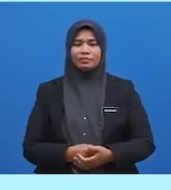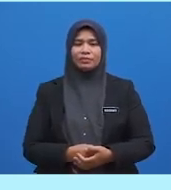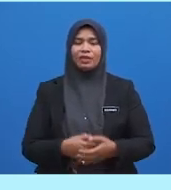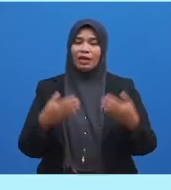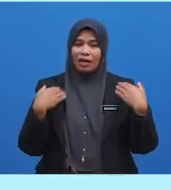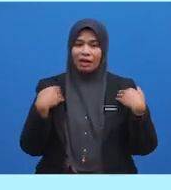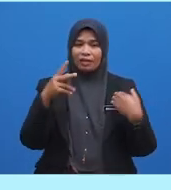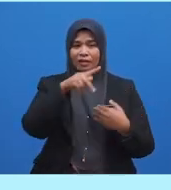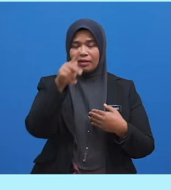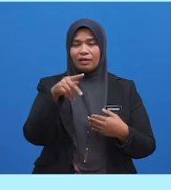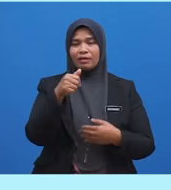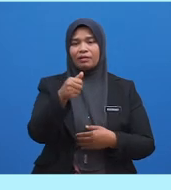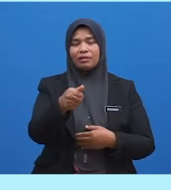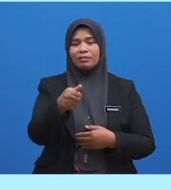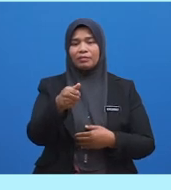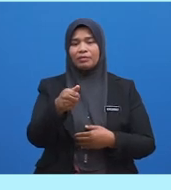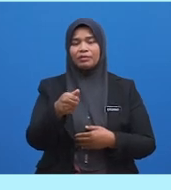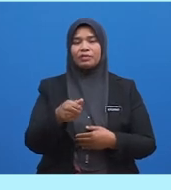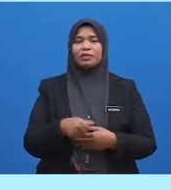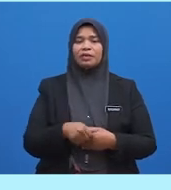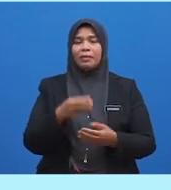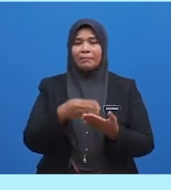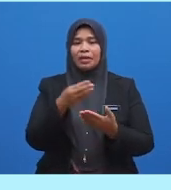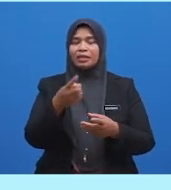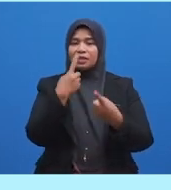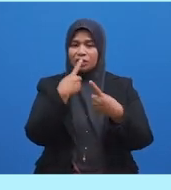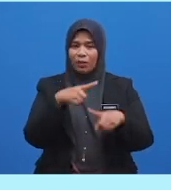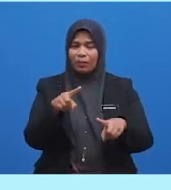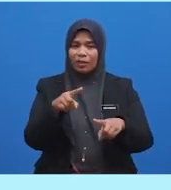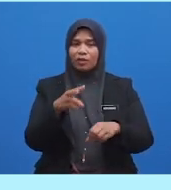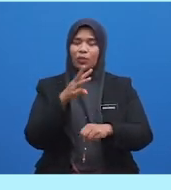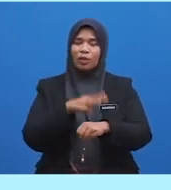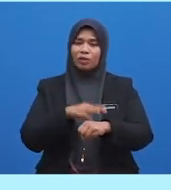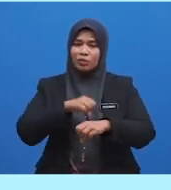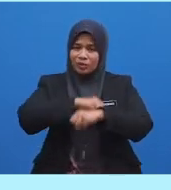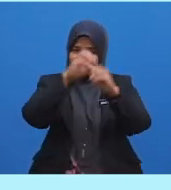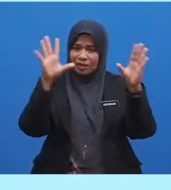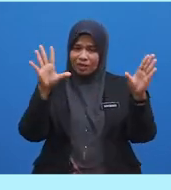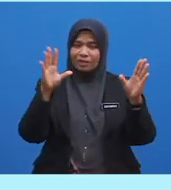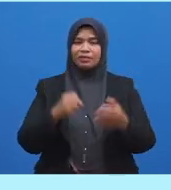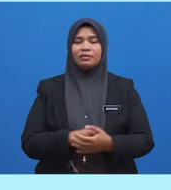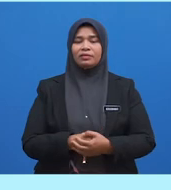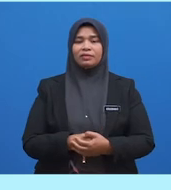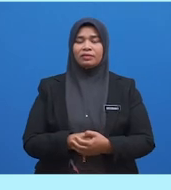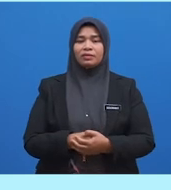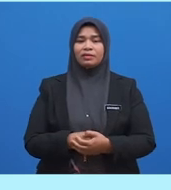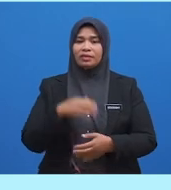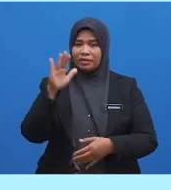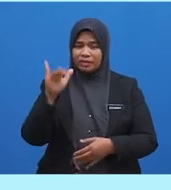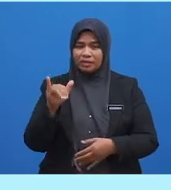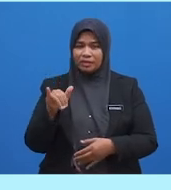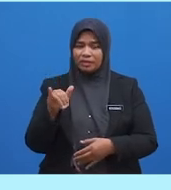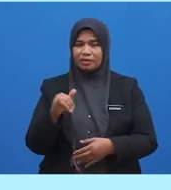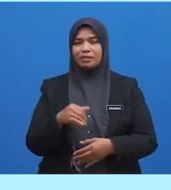Adakah kamu memberikan jawaban waktu siang ya